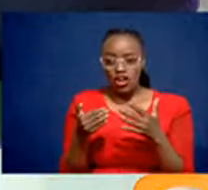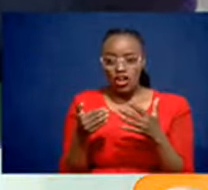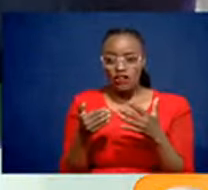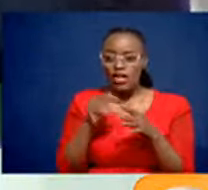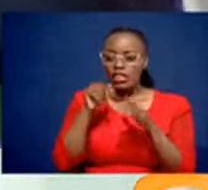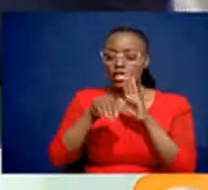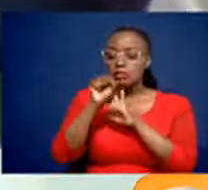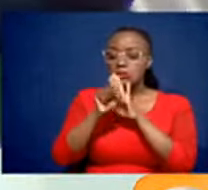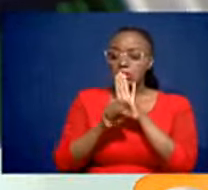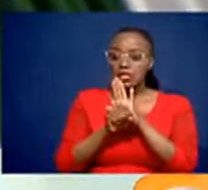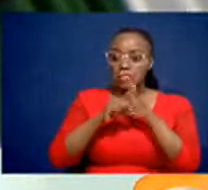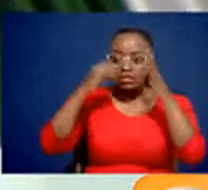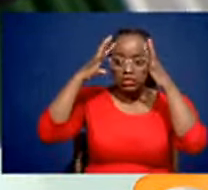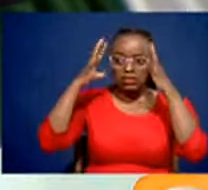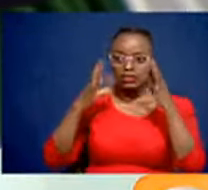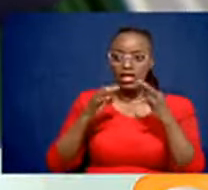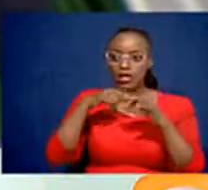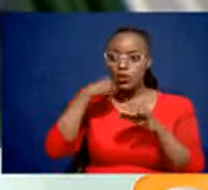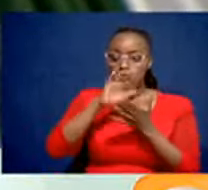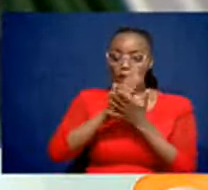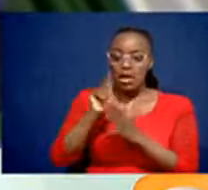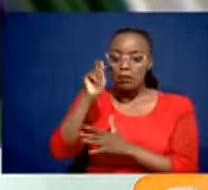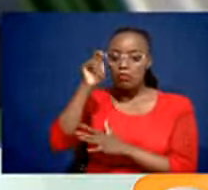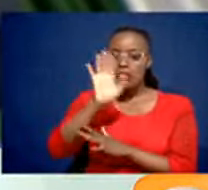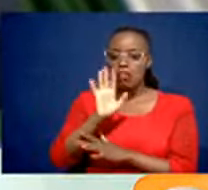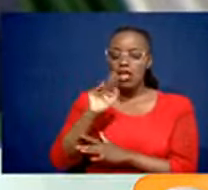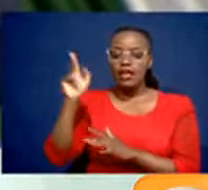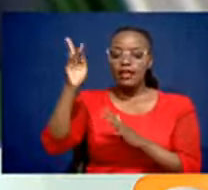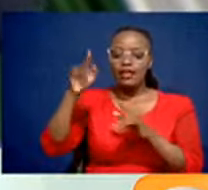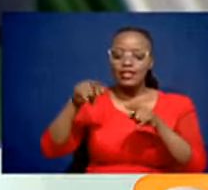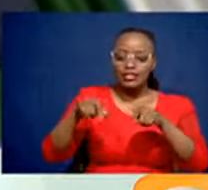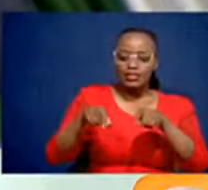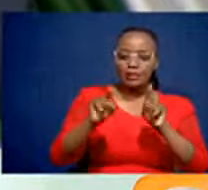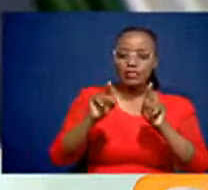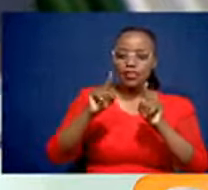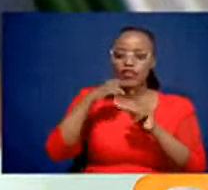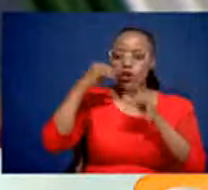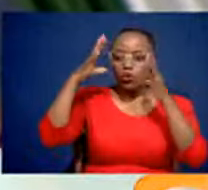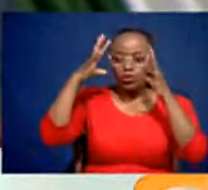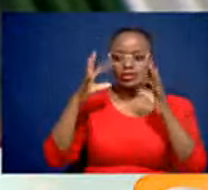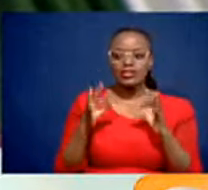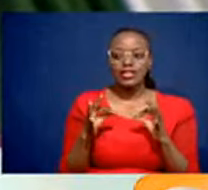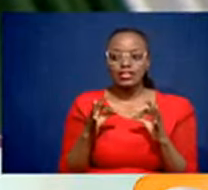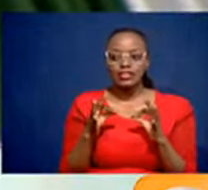deep state ndio inaamua, wananchi wa Kenya ndio wenye kuamua.